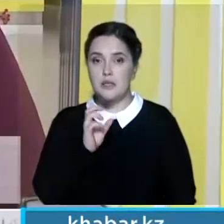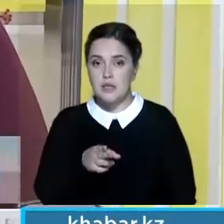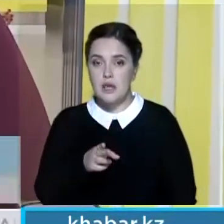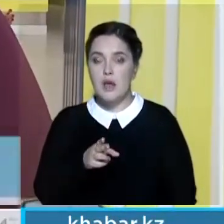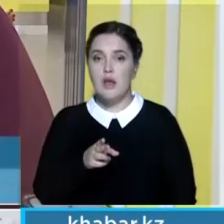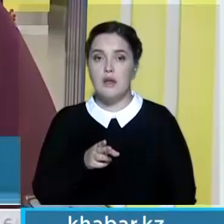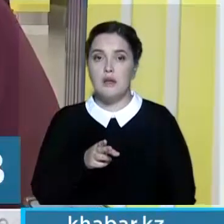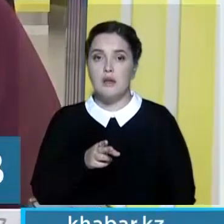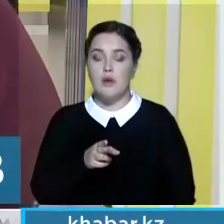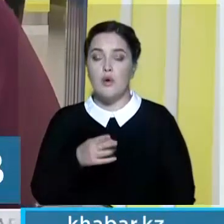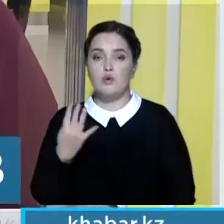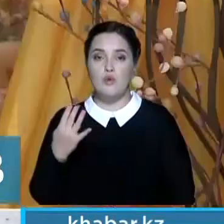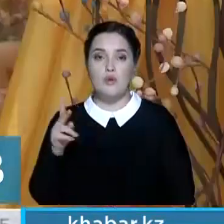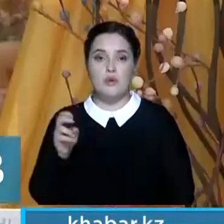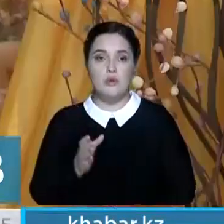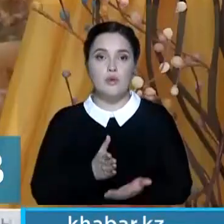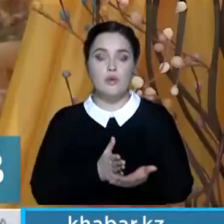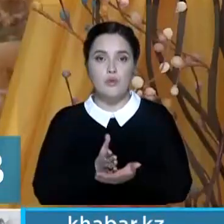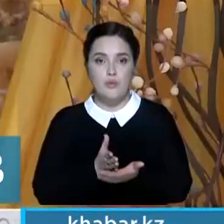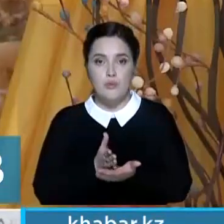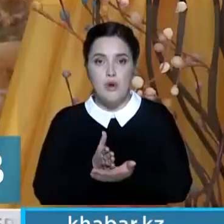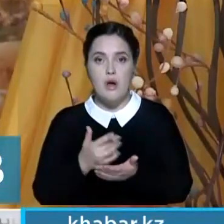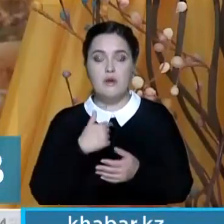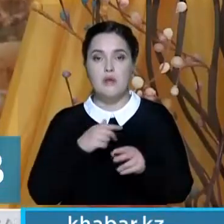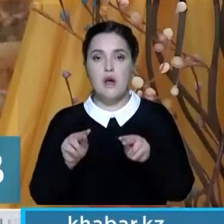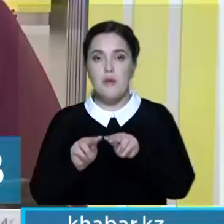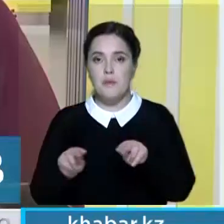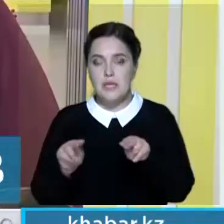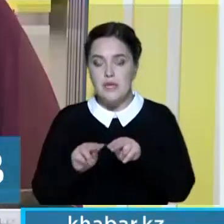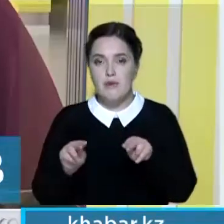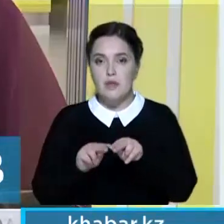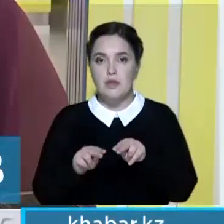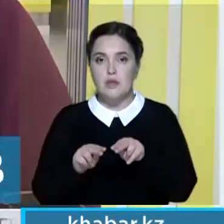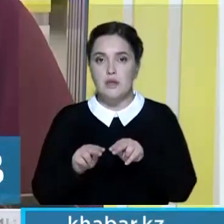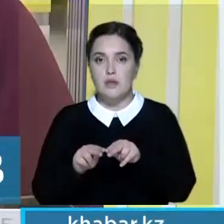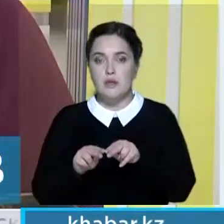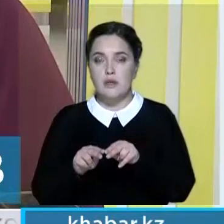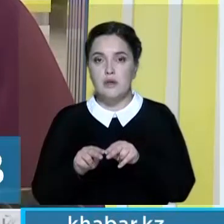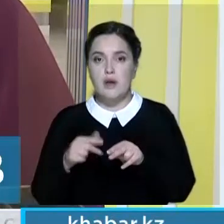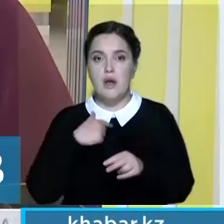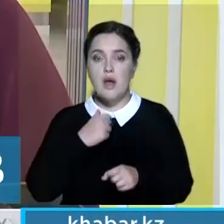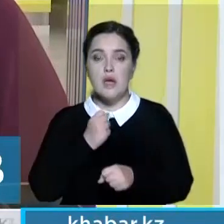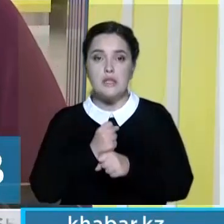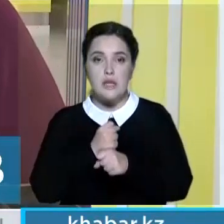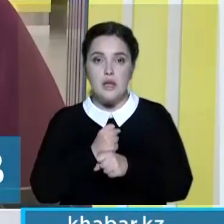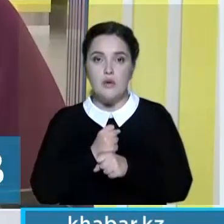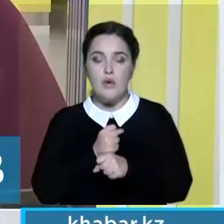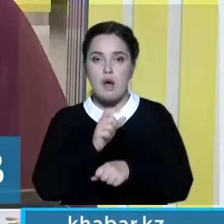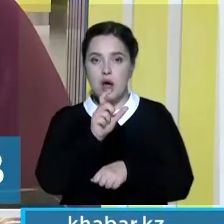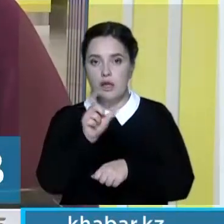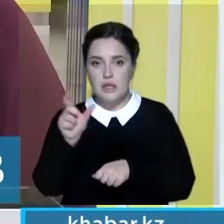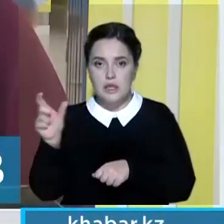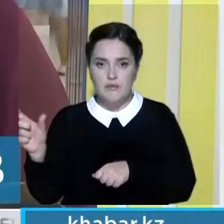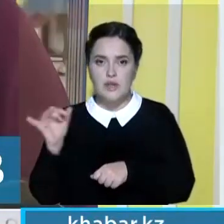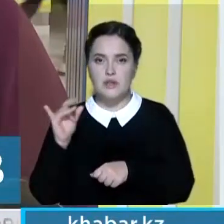колледже. Вот уже 40 лет. Я преподаватель педагогики. Я делаю отрывки из